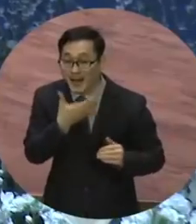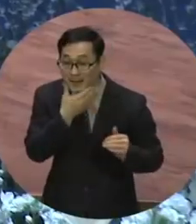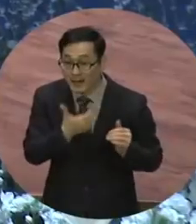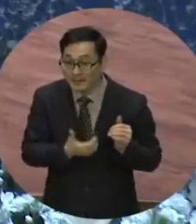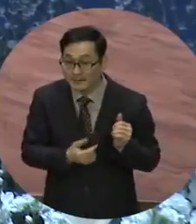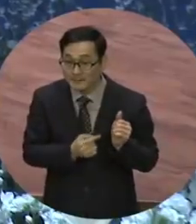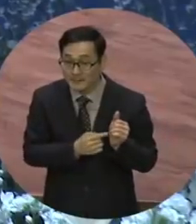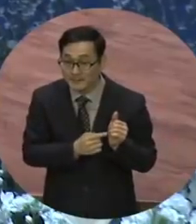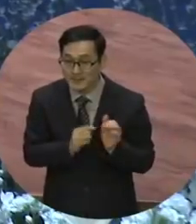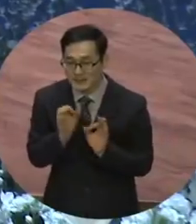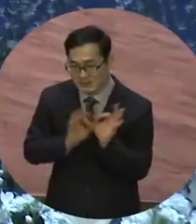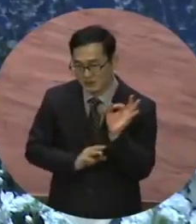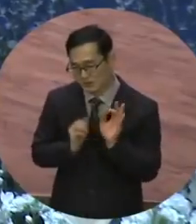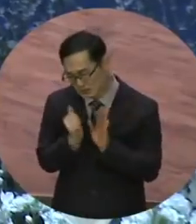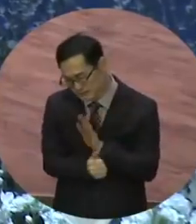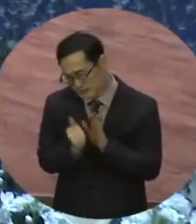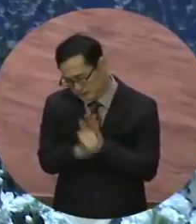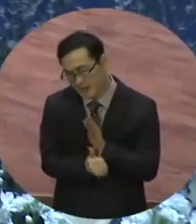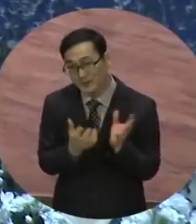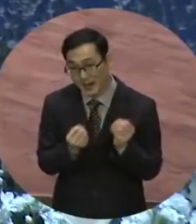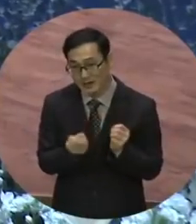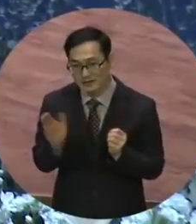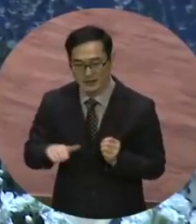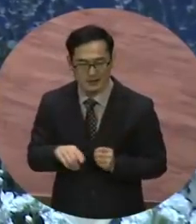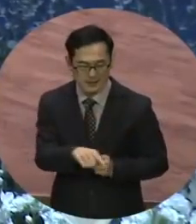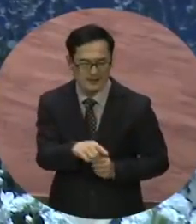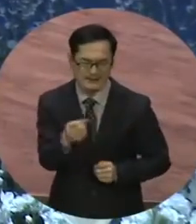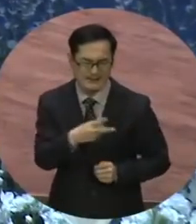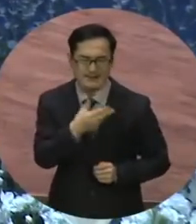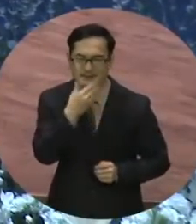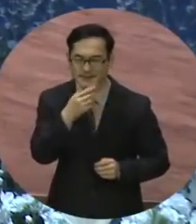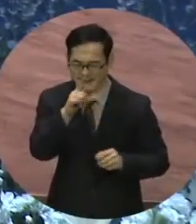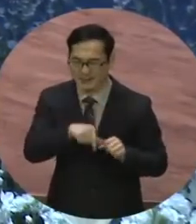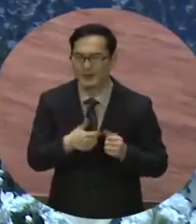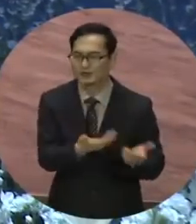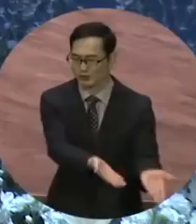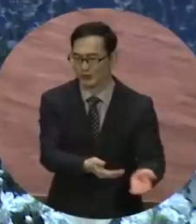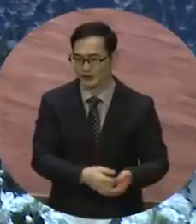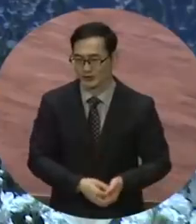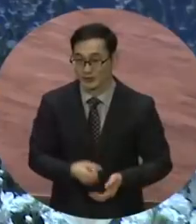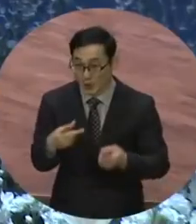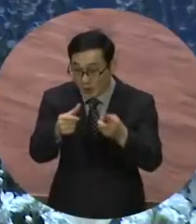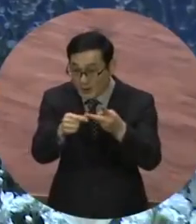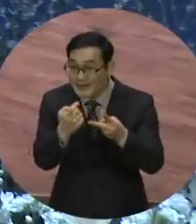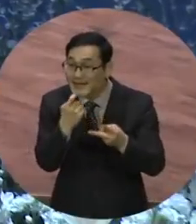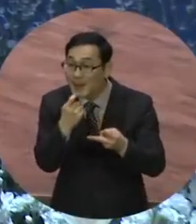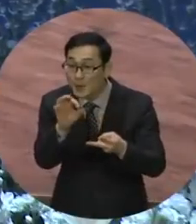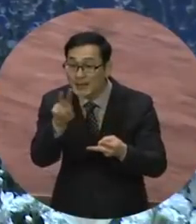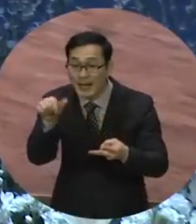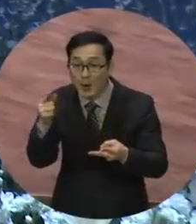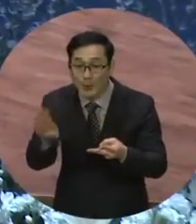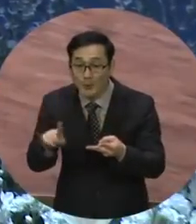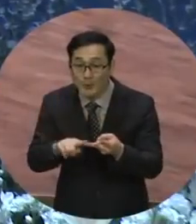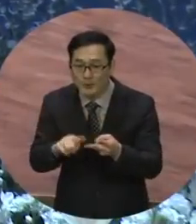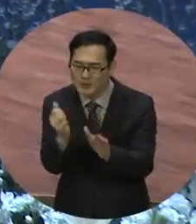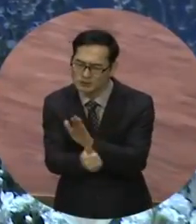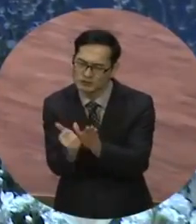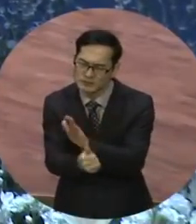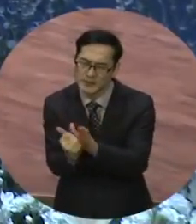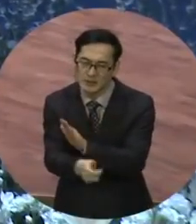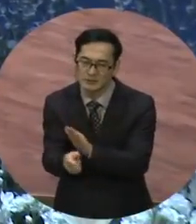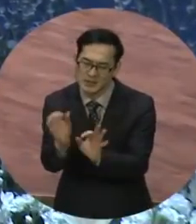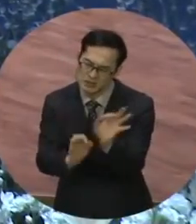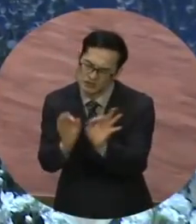얼마나 많은 실수를 하고 잘못해도 다시 기회를 줬어요. 아브라함뿐만 아니에요. 야곱. 야곱도 실수를